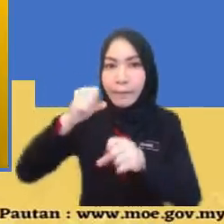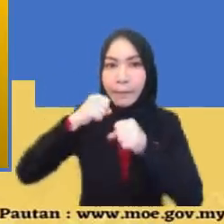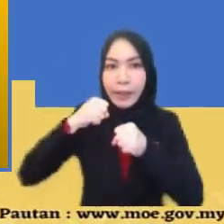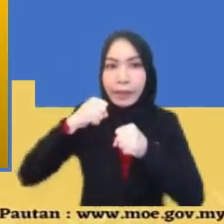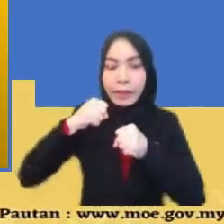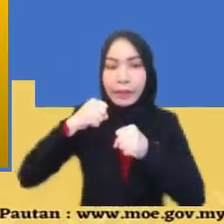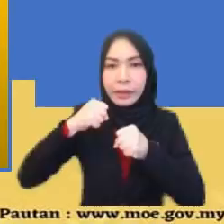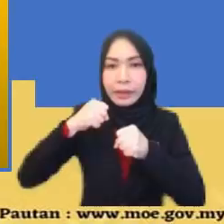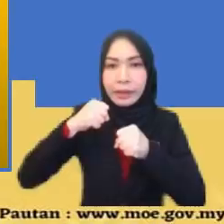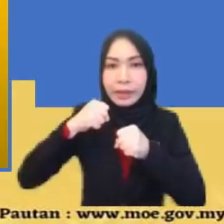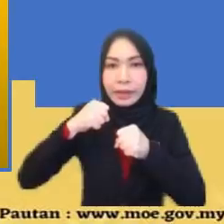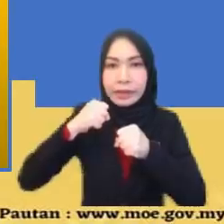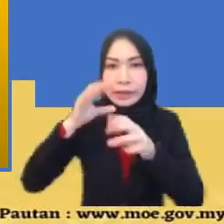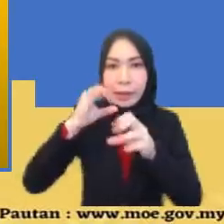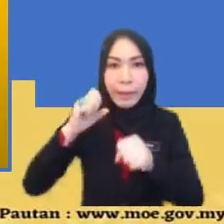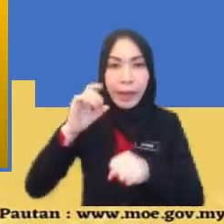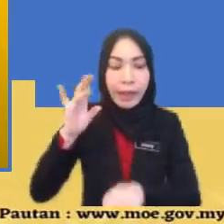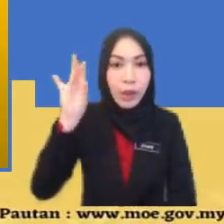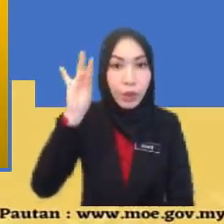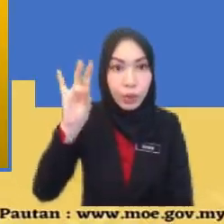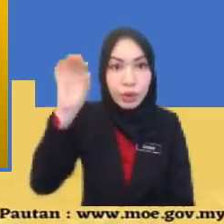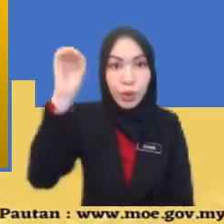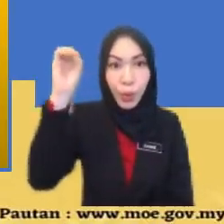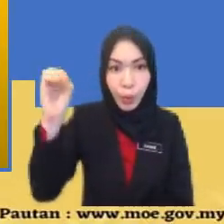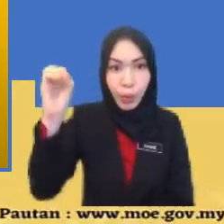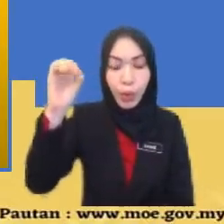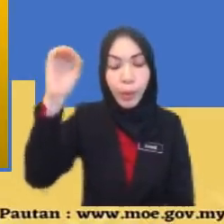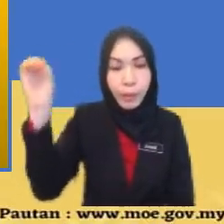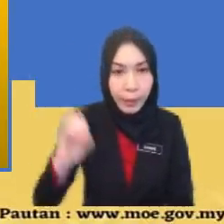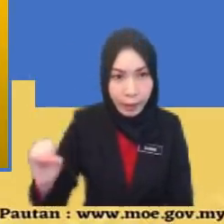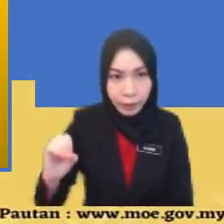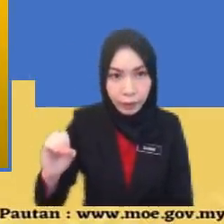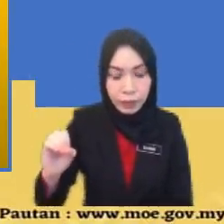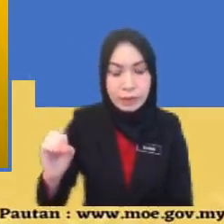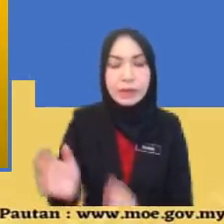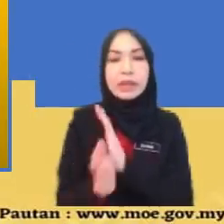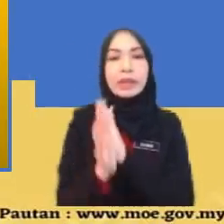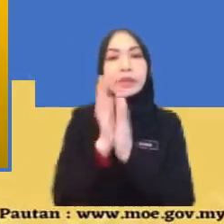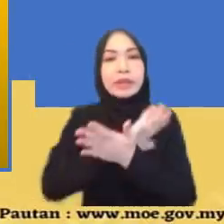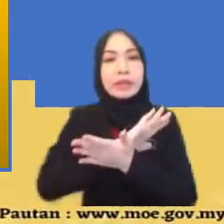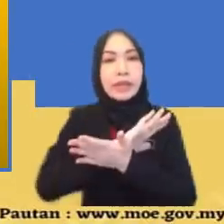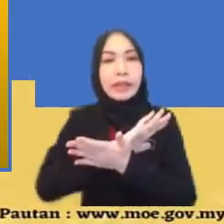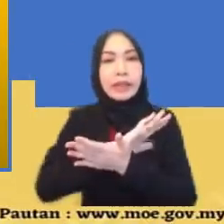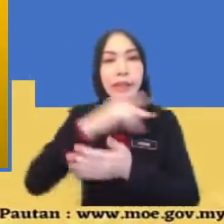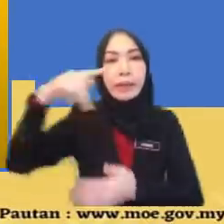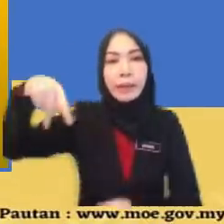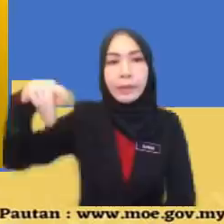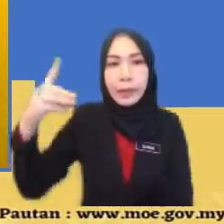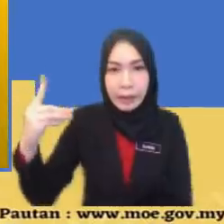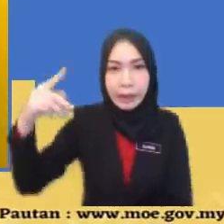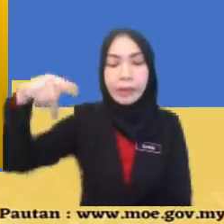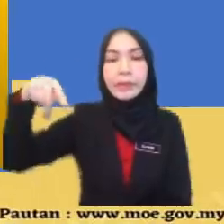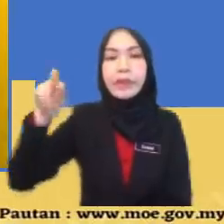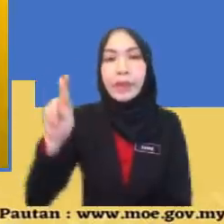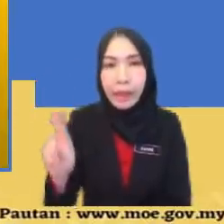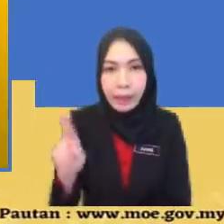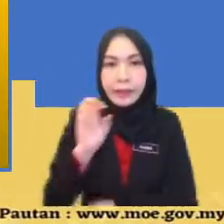kliklm tadi sebanyak 700ma ke Plaza Nanti DP dan juga pd.bpr dicadangkan